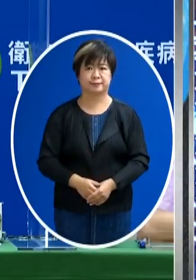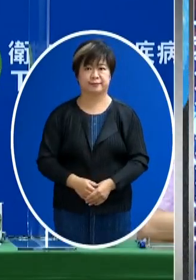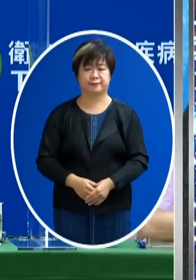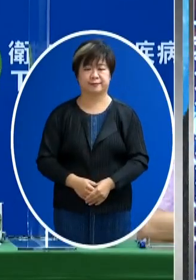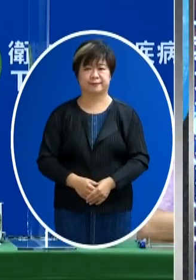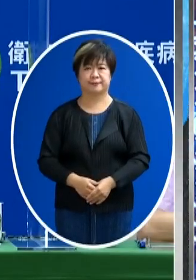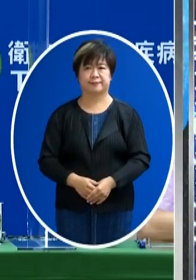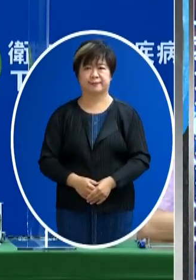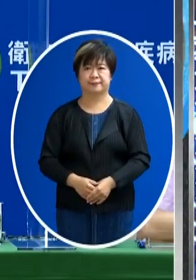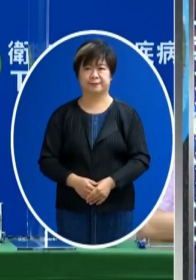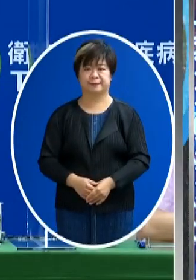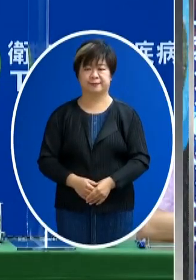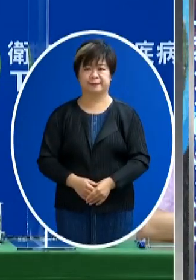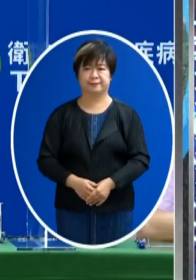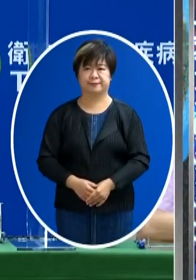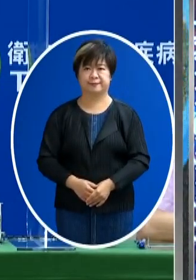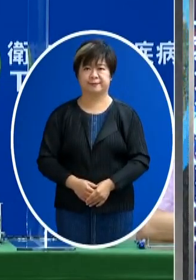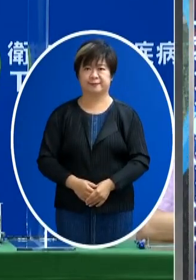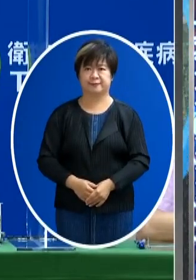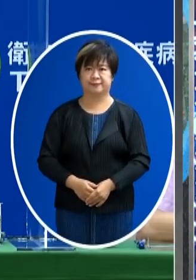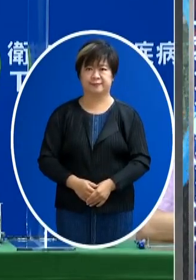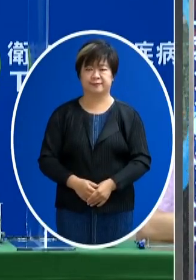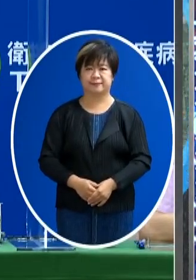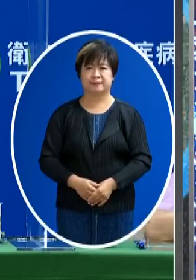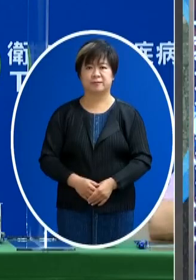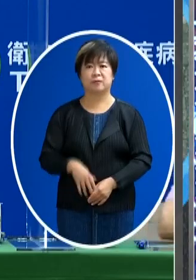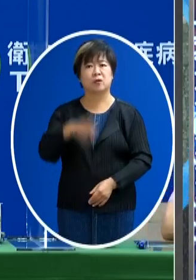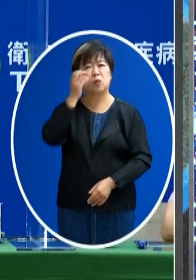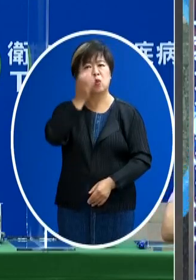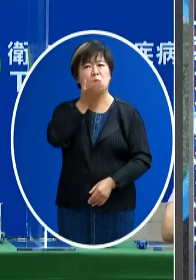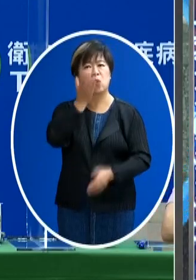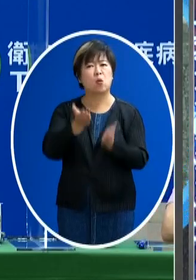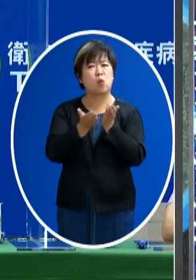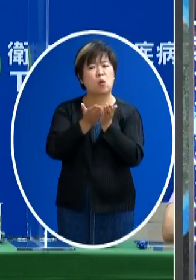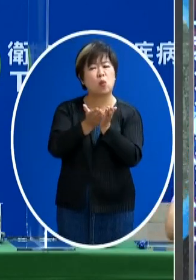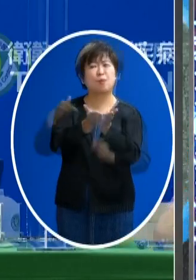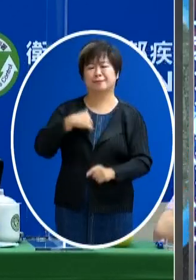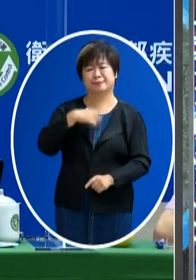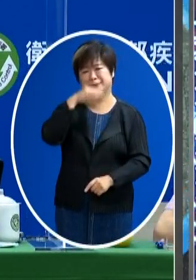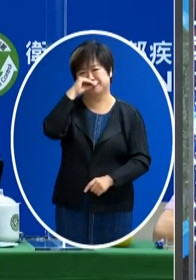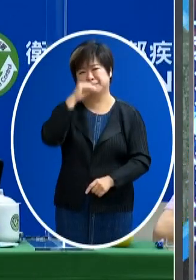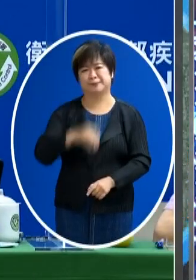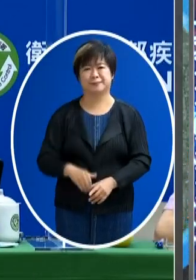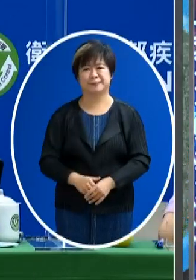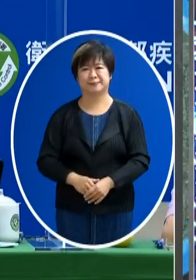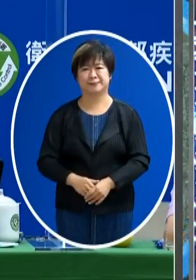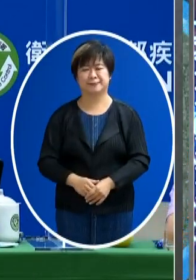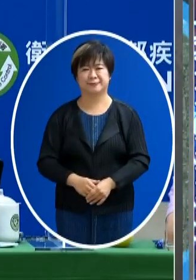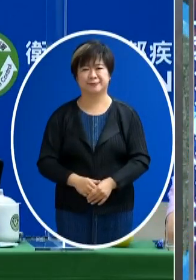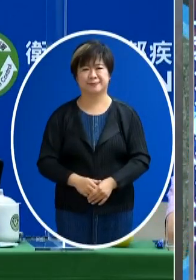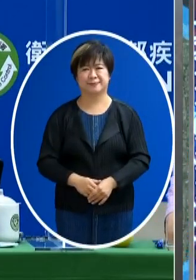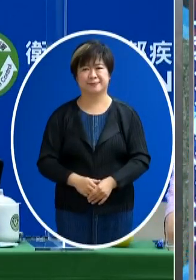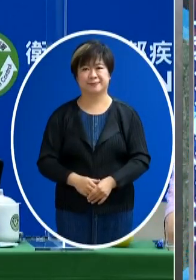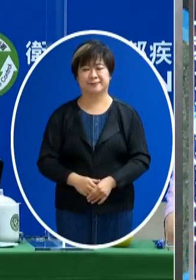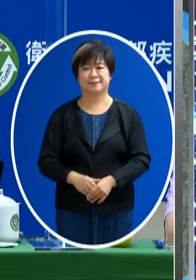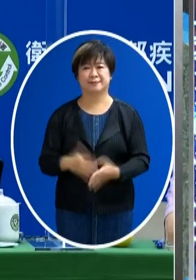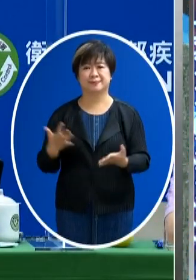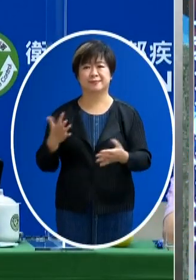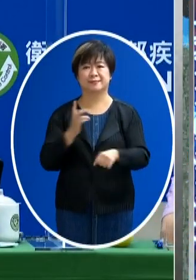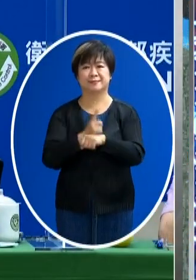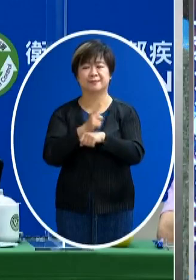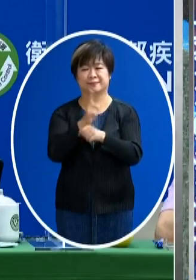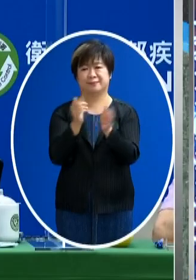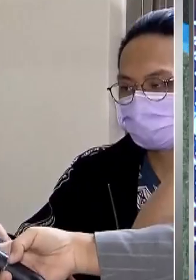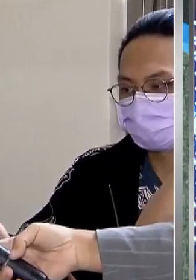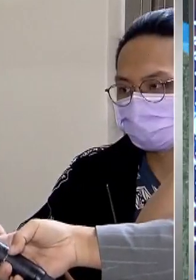因為誰不知道其實在臺灣這麼多年以來大家談到這個中國大陸我談到大陸都知道指的是哪裡何況中國大陸其實他